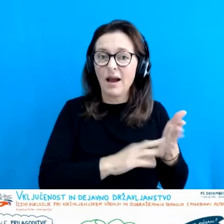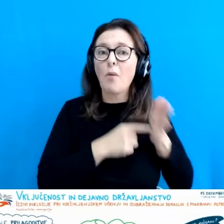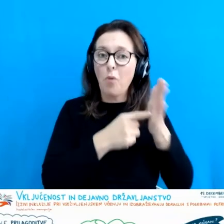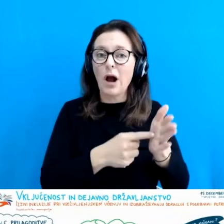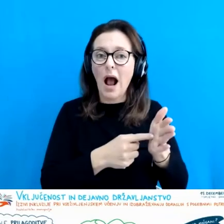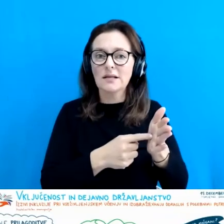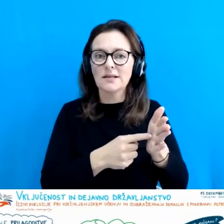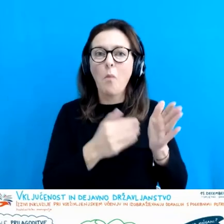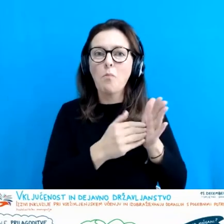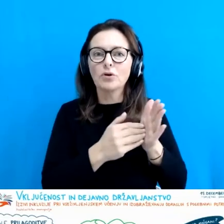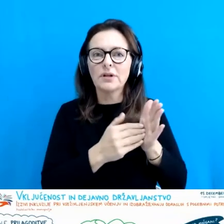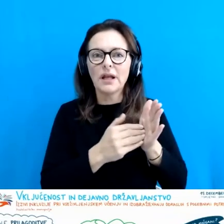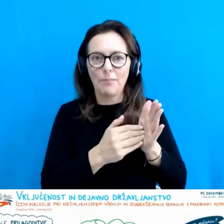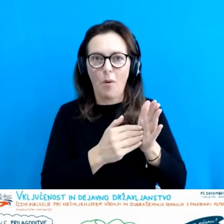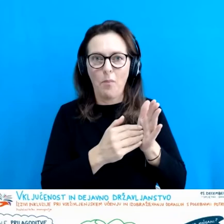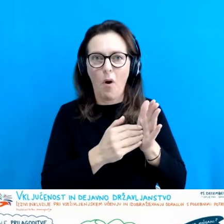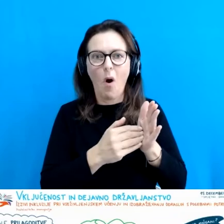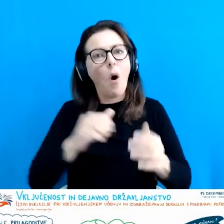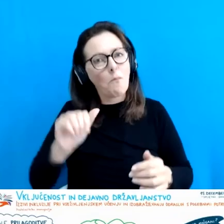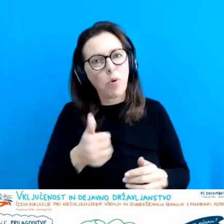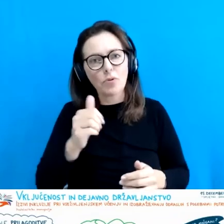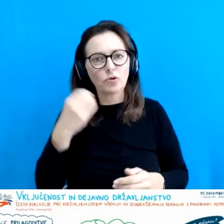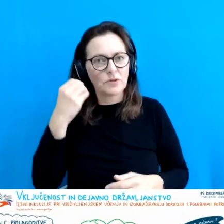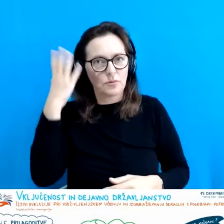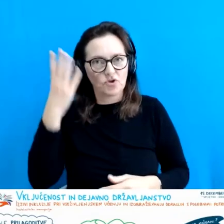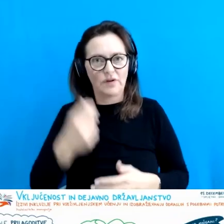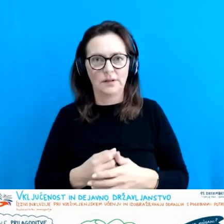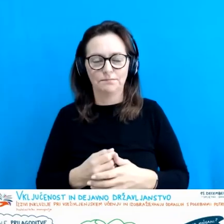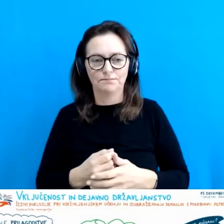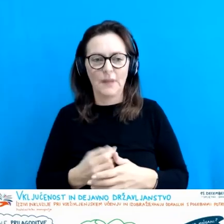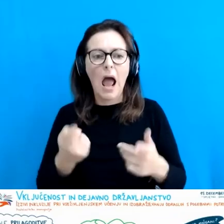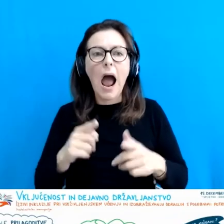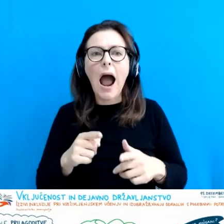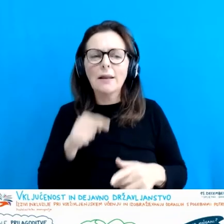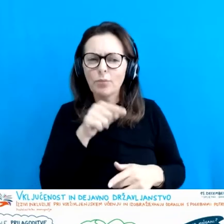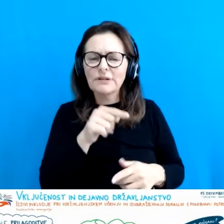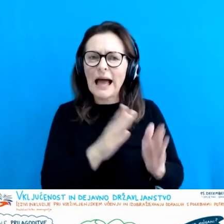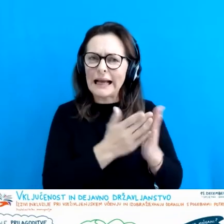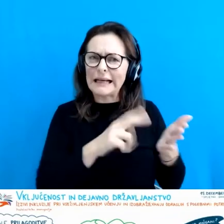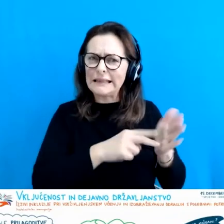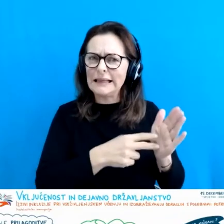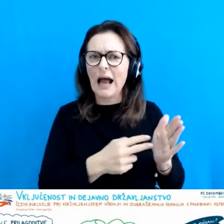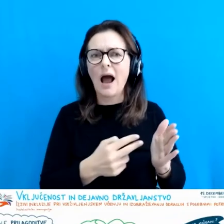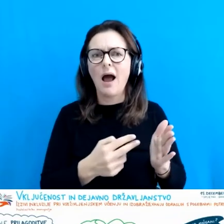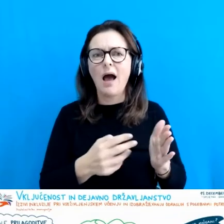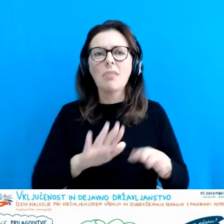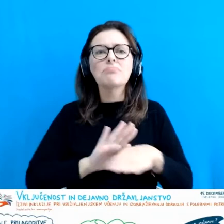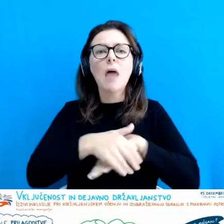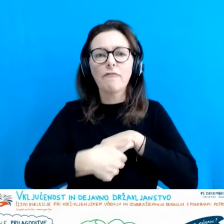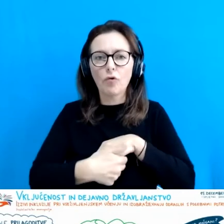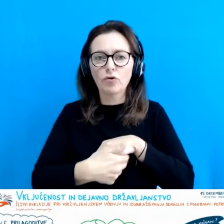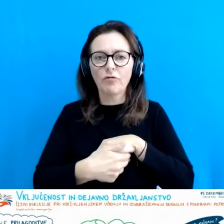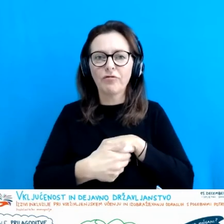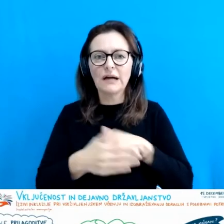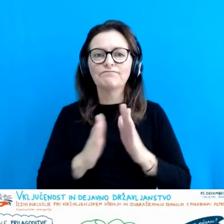Imamo še eno vprašanje, če bodo knjiga na voljo v knjigarnah. Zaenkrat tega nismo predvideli,